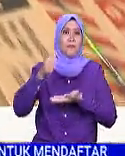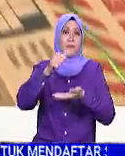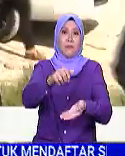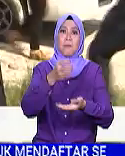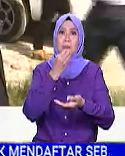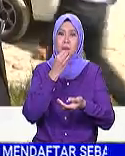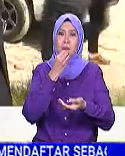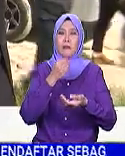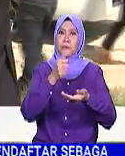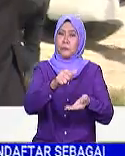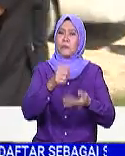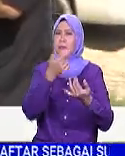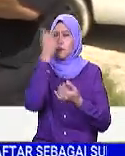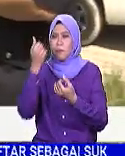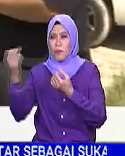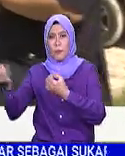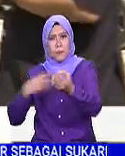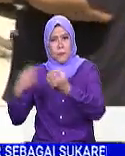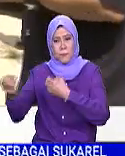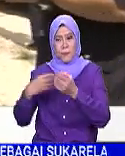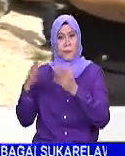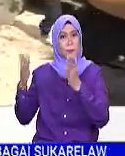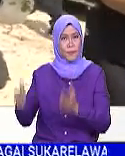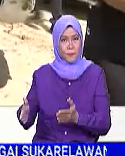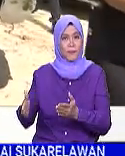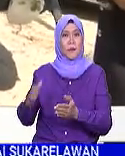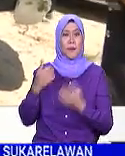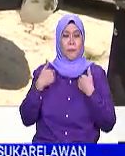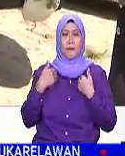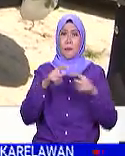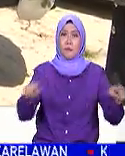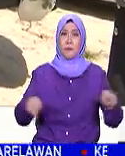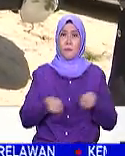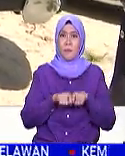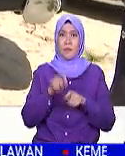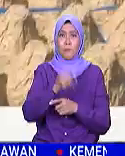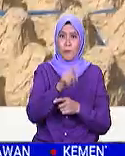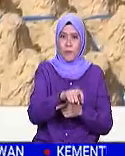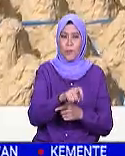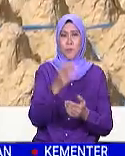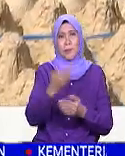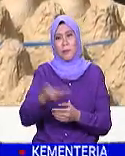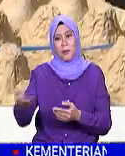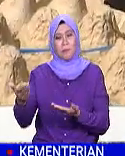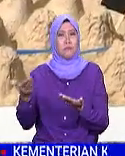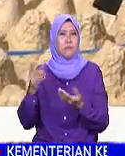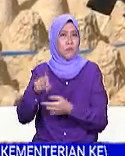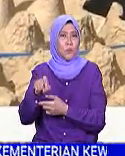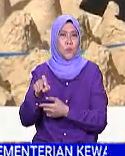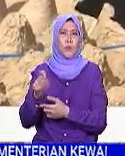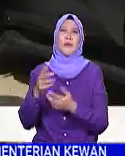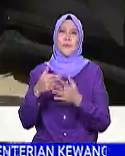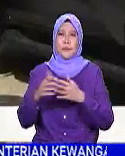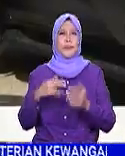tersebut berdasarkan maklumat yang diterima daripada orang awam namun sekiranya terdapat tempat-tempat yang memerlukan sebarang bantuan pihaknya